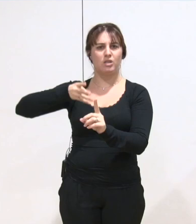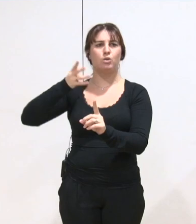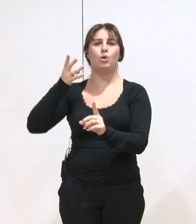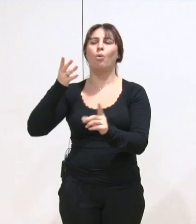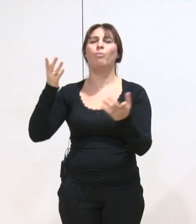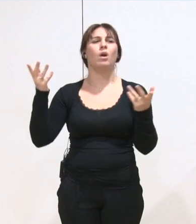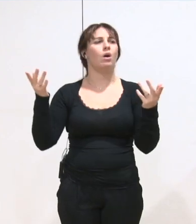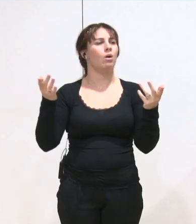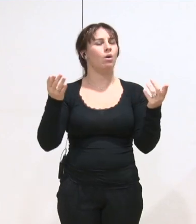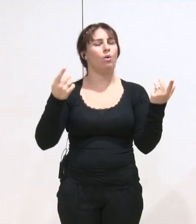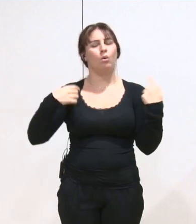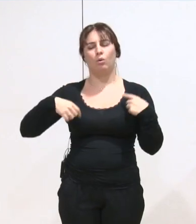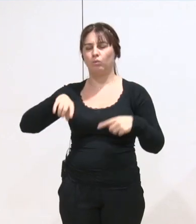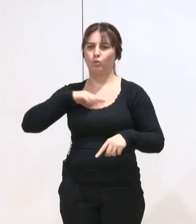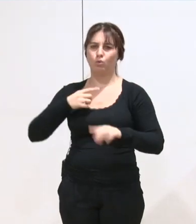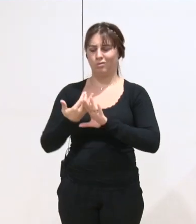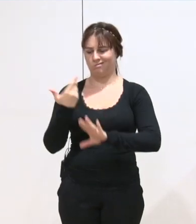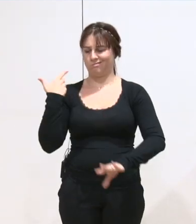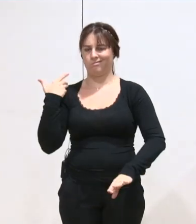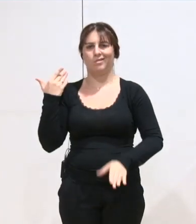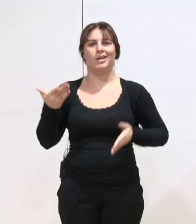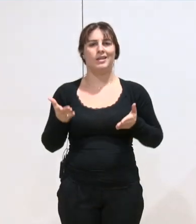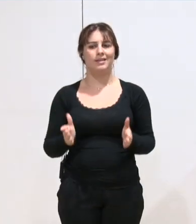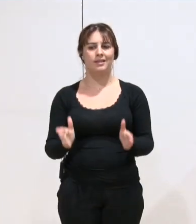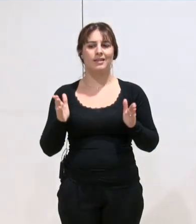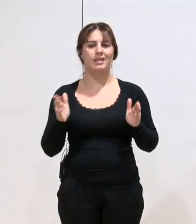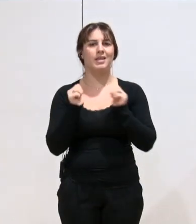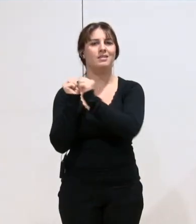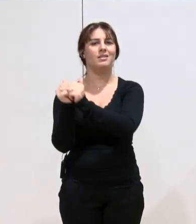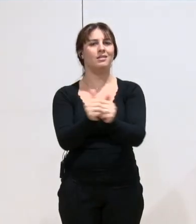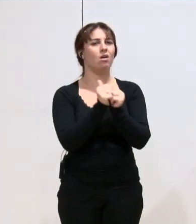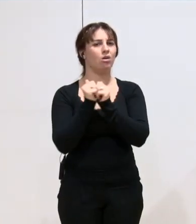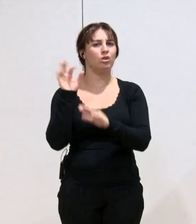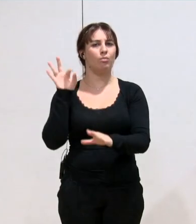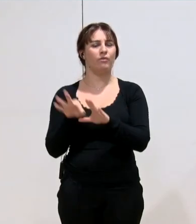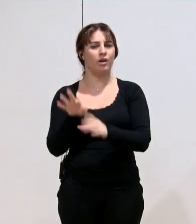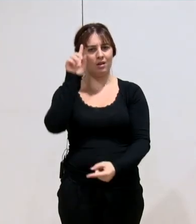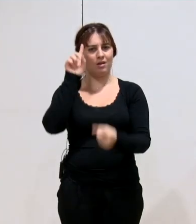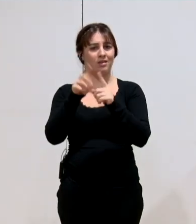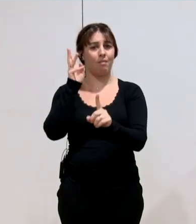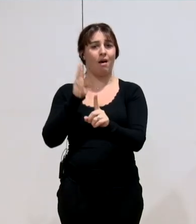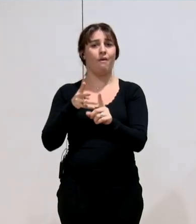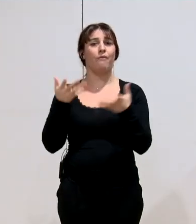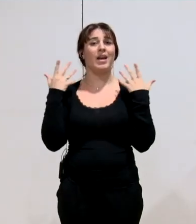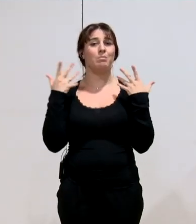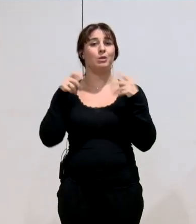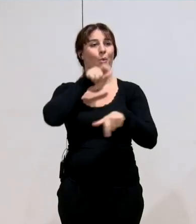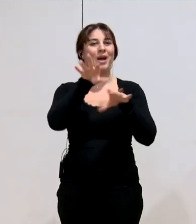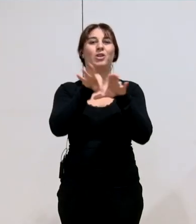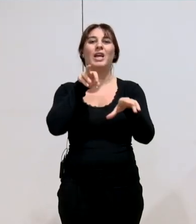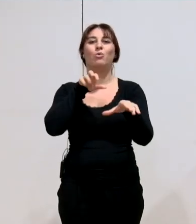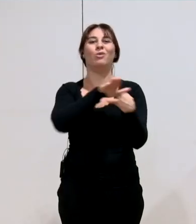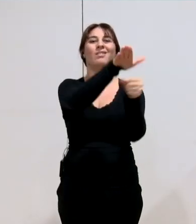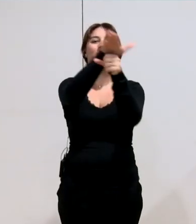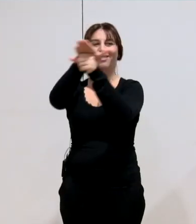que nous avions décidé ensemble sur les frais de mission des élus, une mission créée